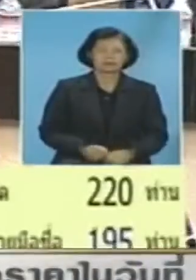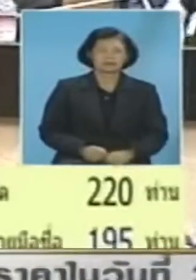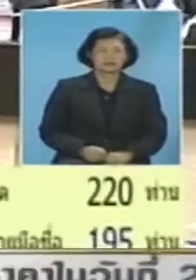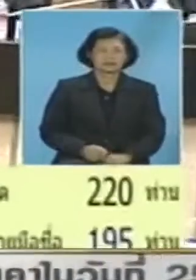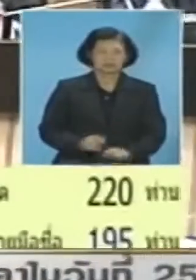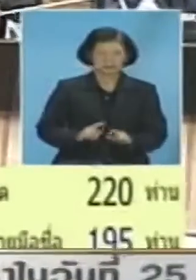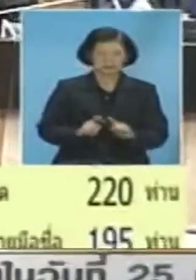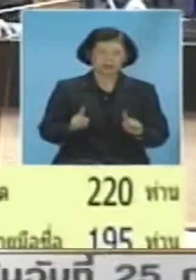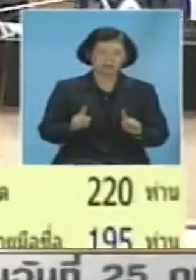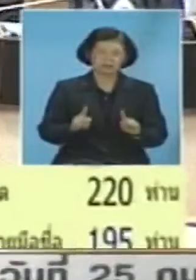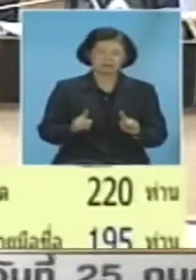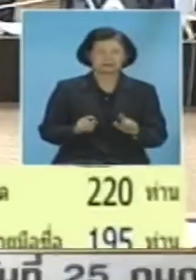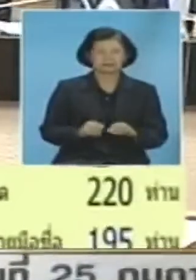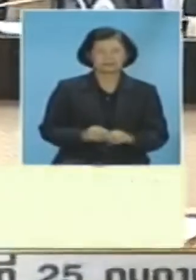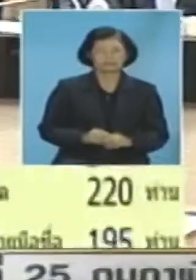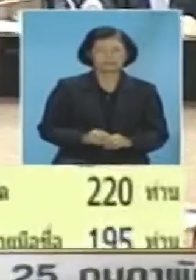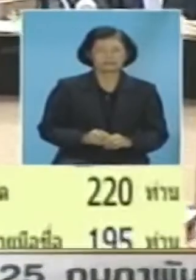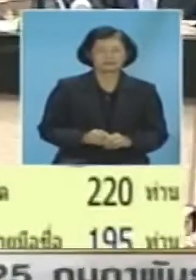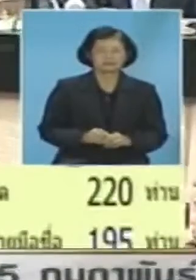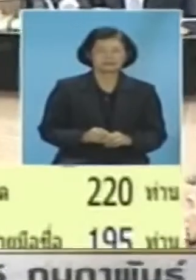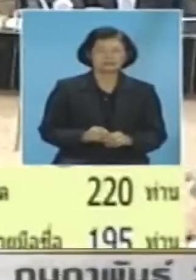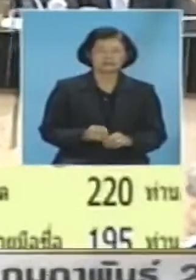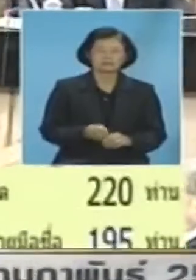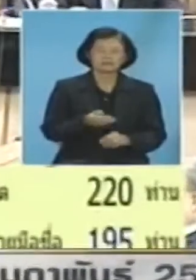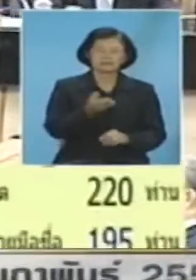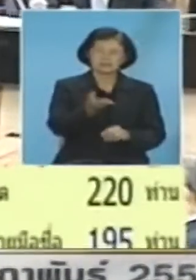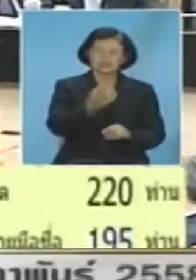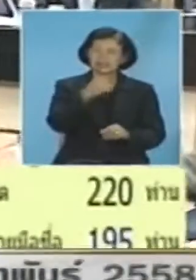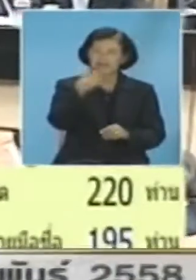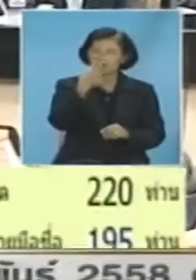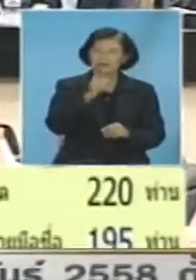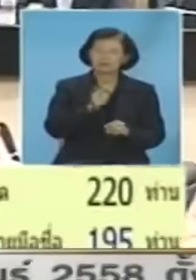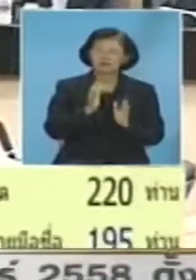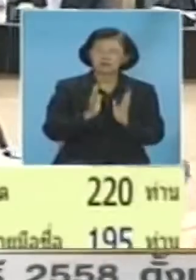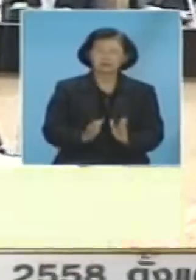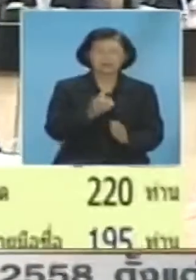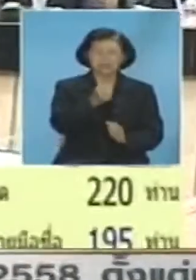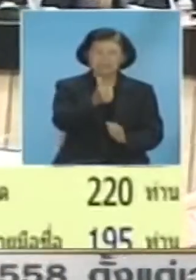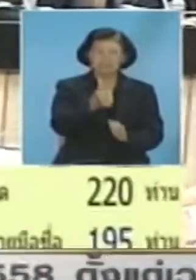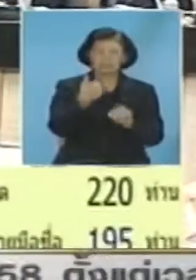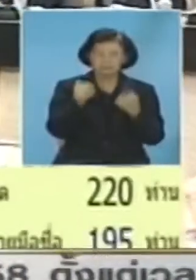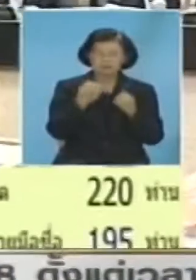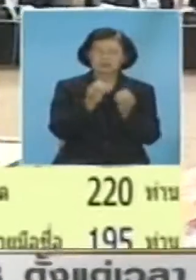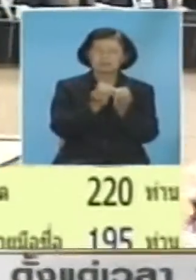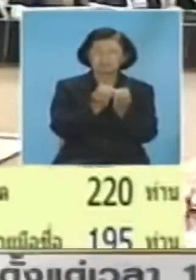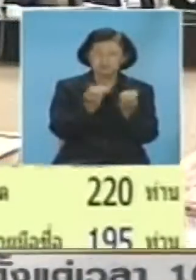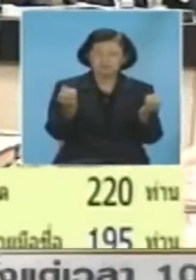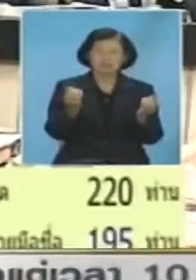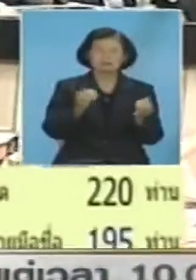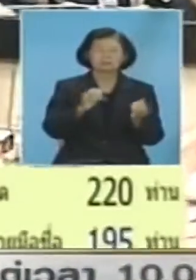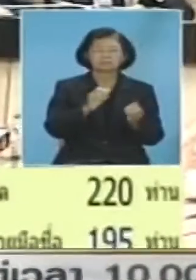ปแต่อย่างไรก็ดีการที่จะให้ใครเป็นคนดีมีคุณธรรมจริยธรรมได้นั้น